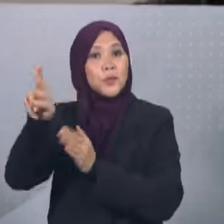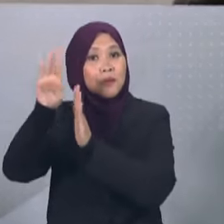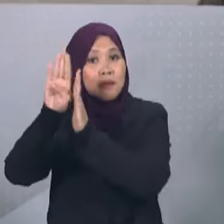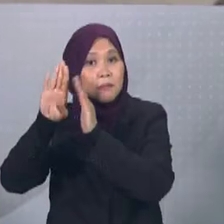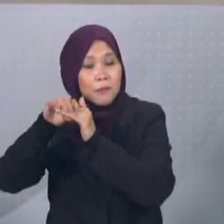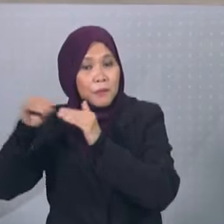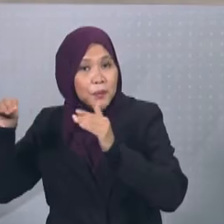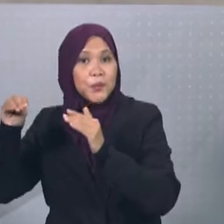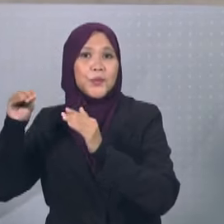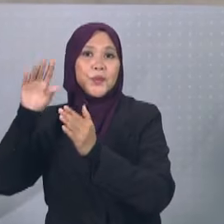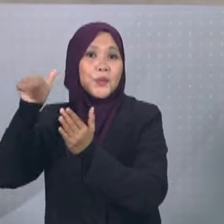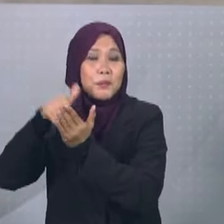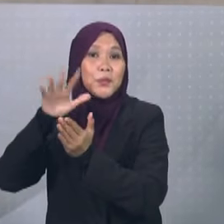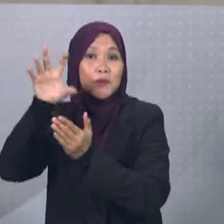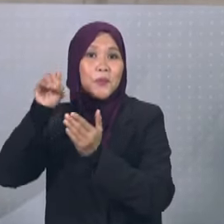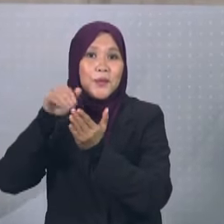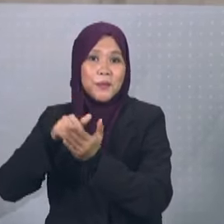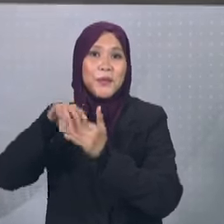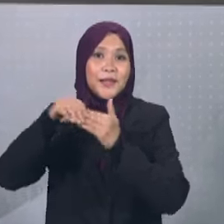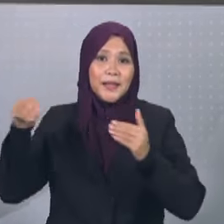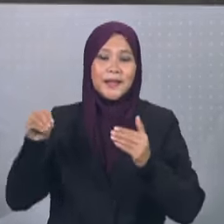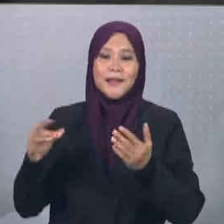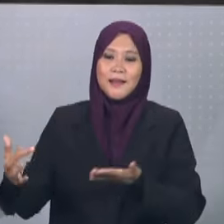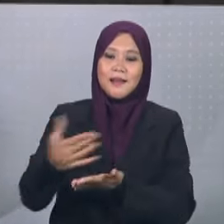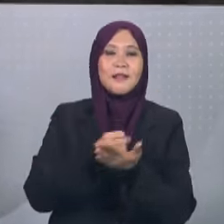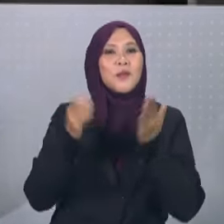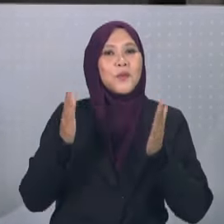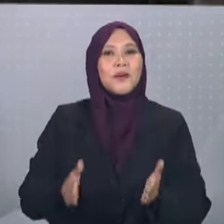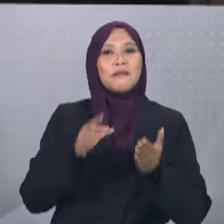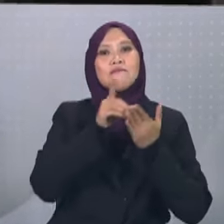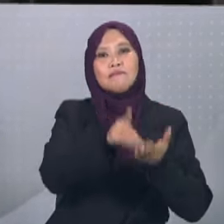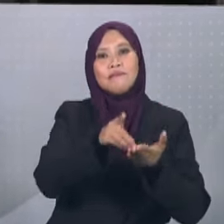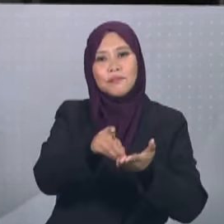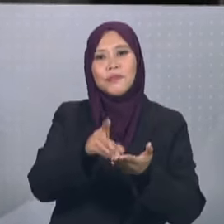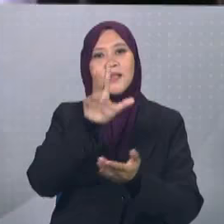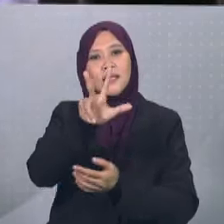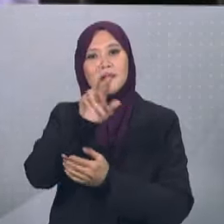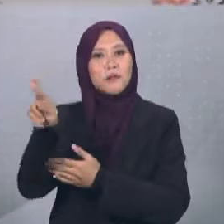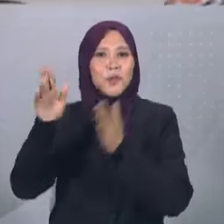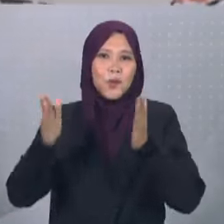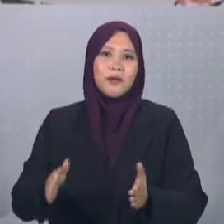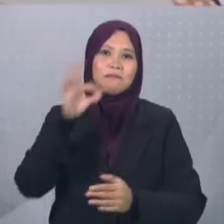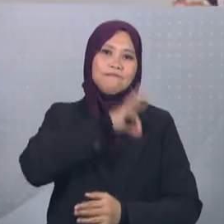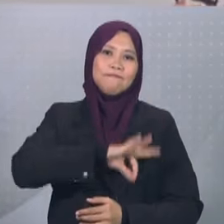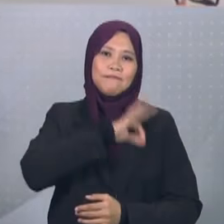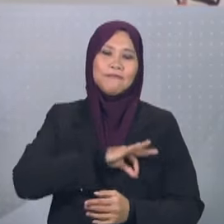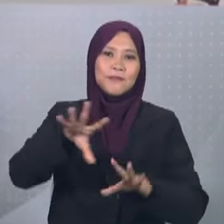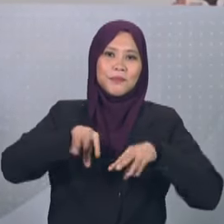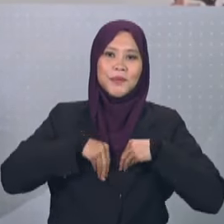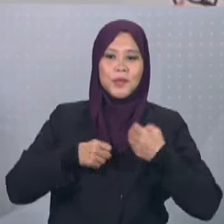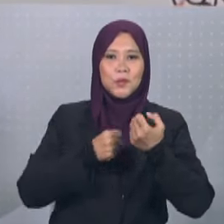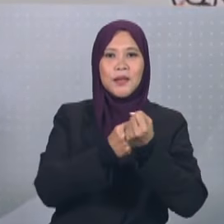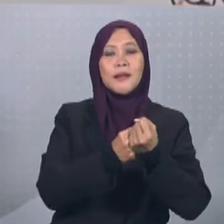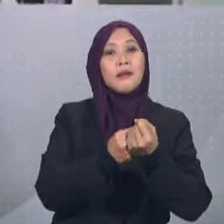RM50,000 hasil sumbangan orang ramai dengan penerima manfaat lebih kurang 3,000 orang. Agihan